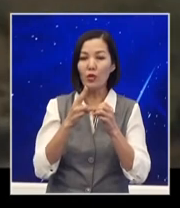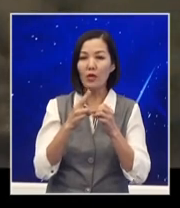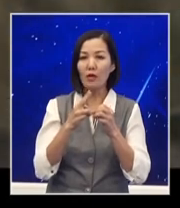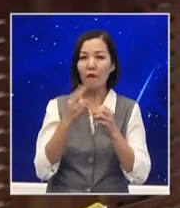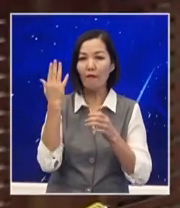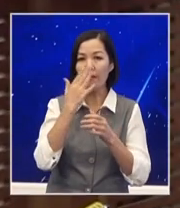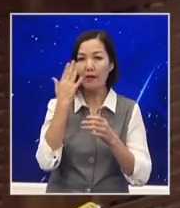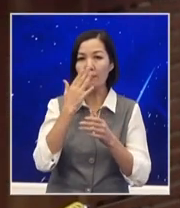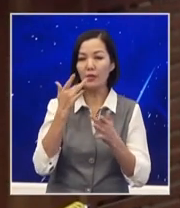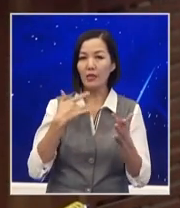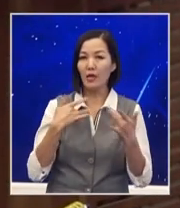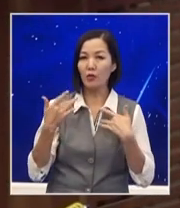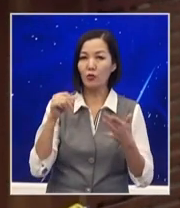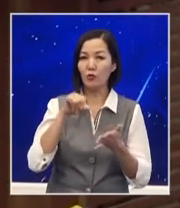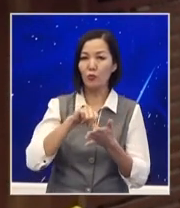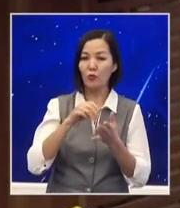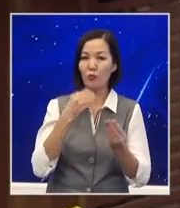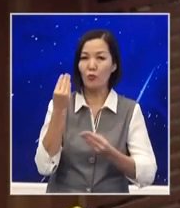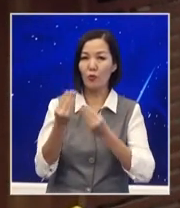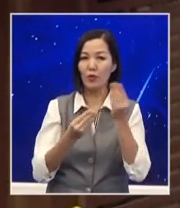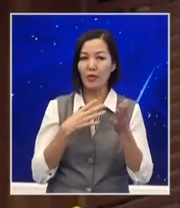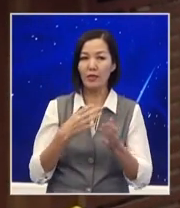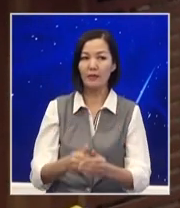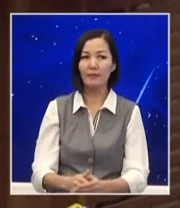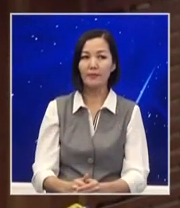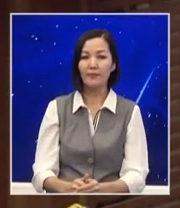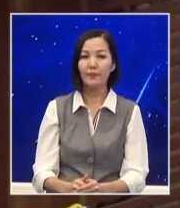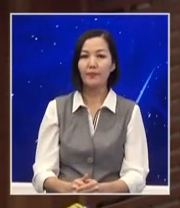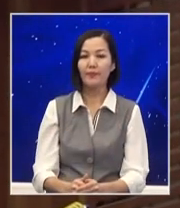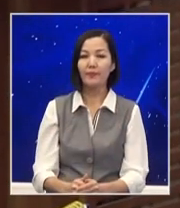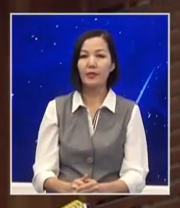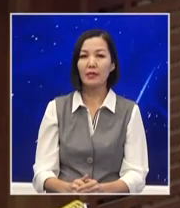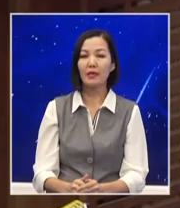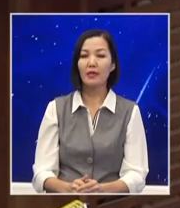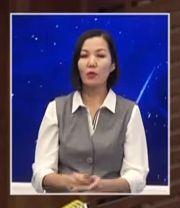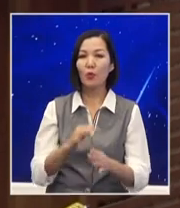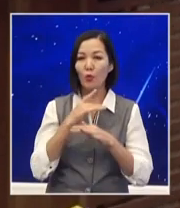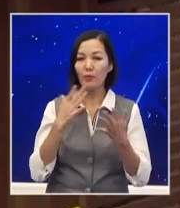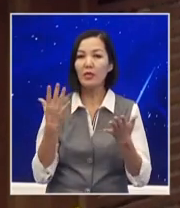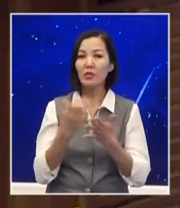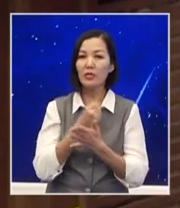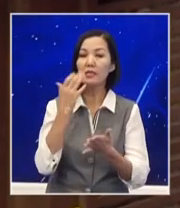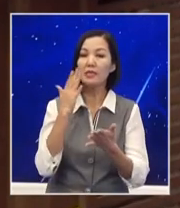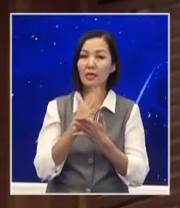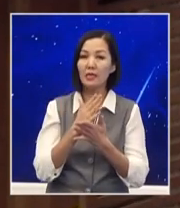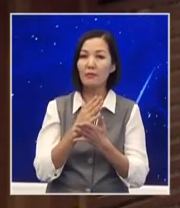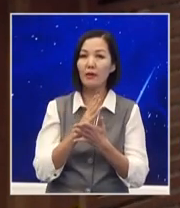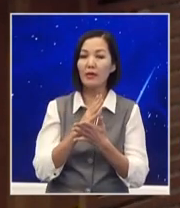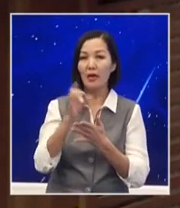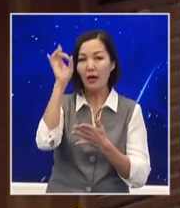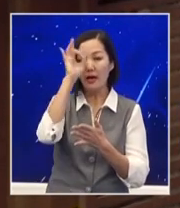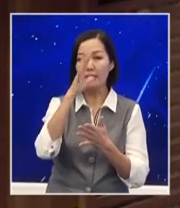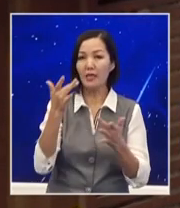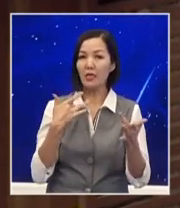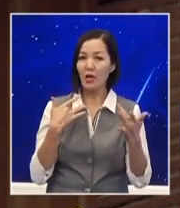түскен. Көтерілдіңіздер, екі көтерілдіңіздер, небір дәрежеге жеттіңіздер. Сол бүгін